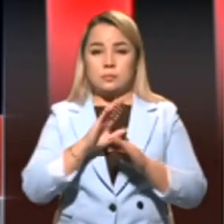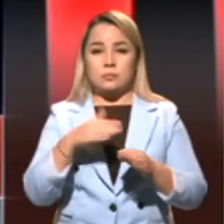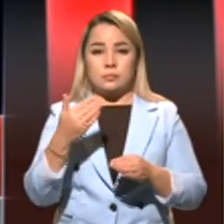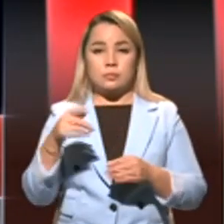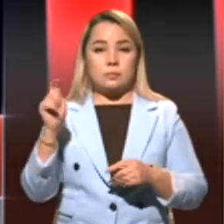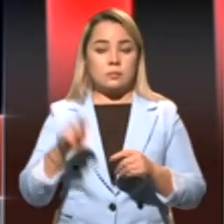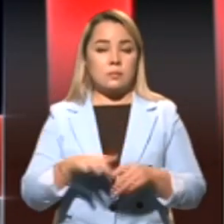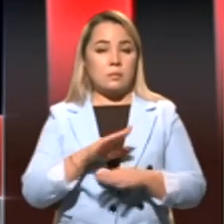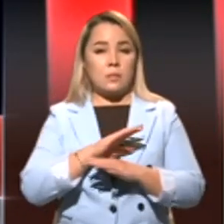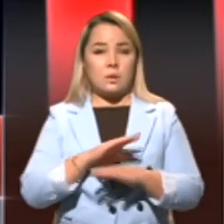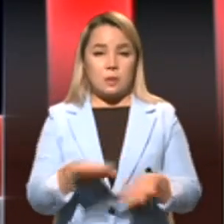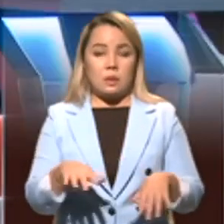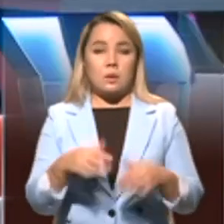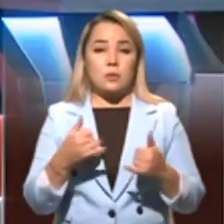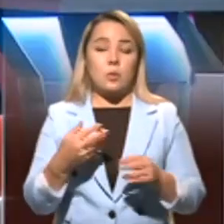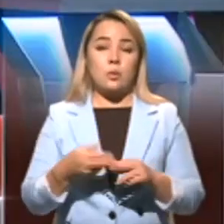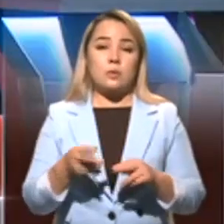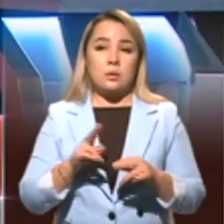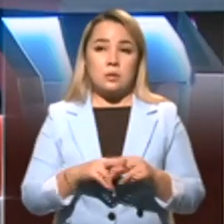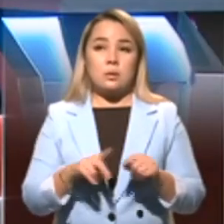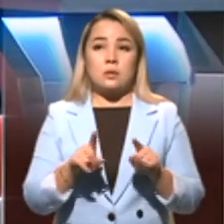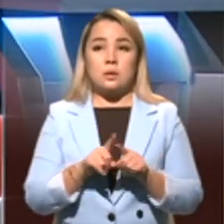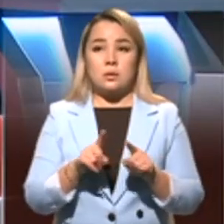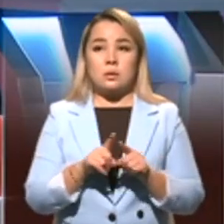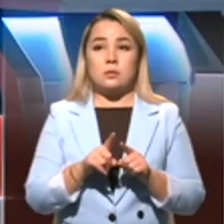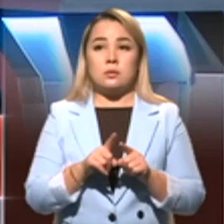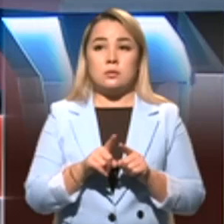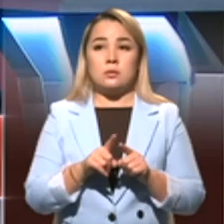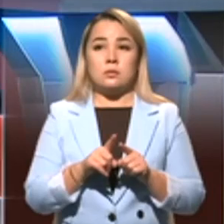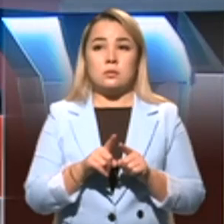кісі де. Белгілі бір себептермен. Дегенмен де мысалы жаңа